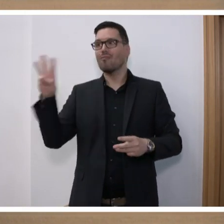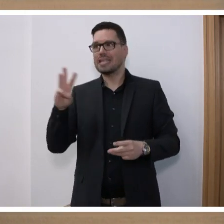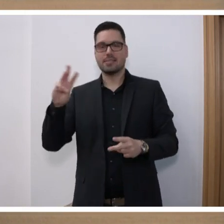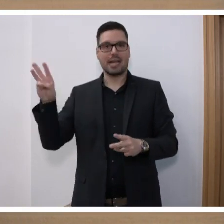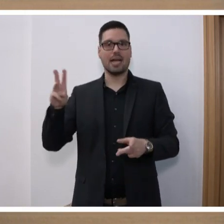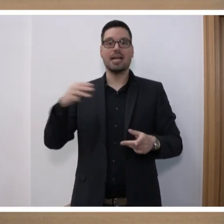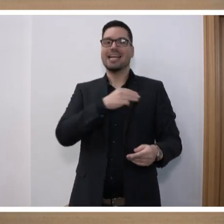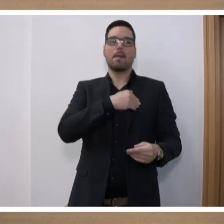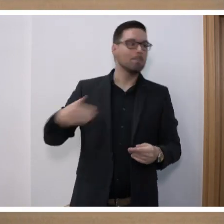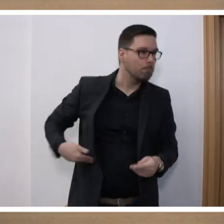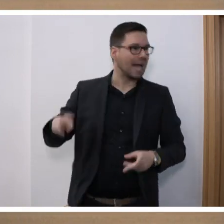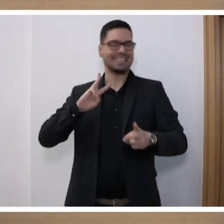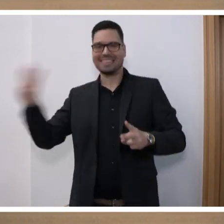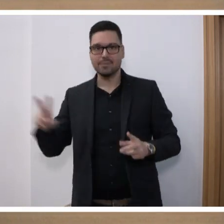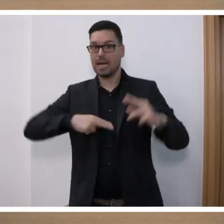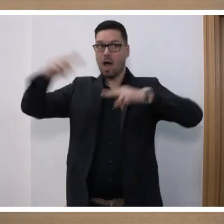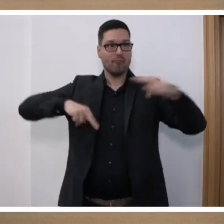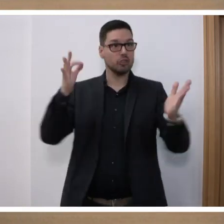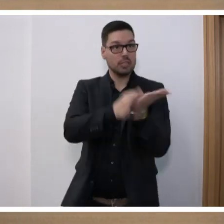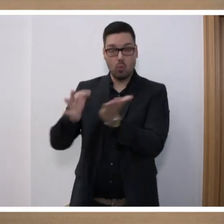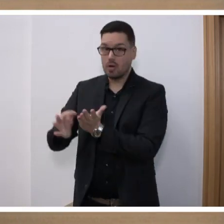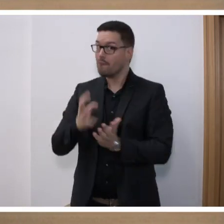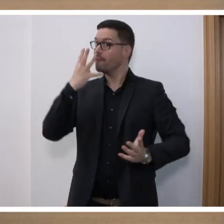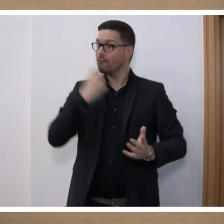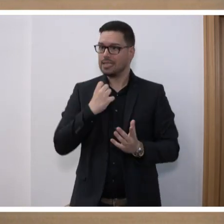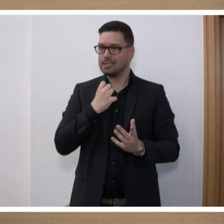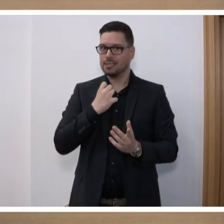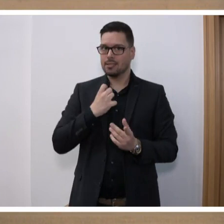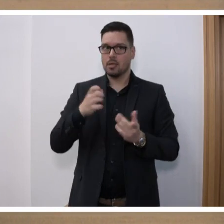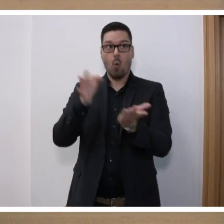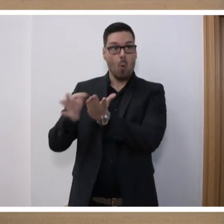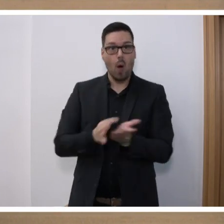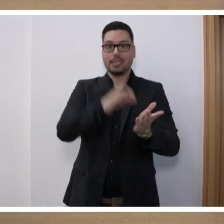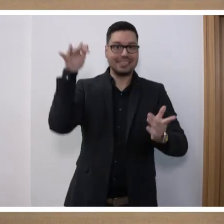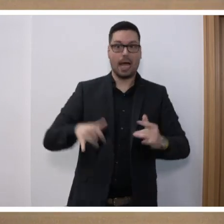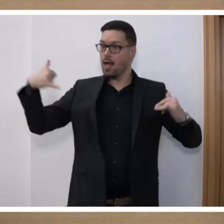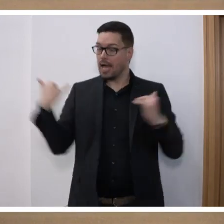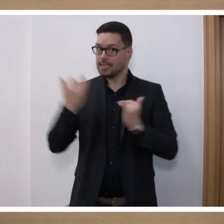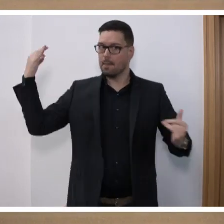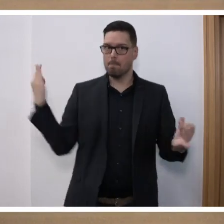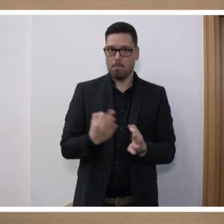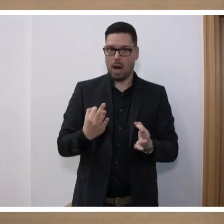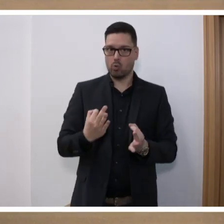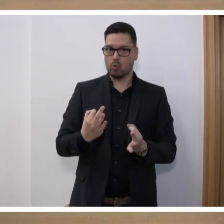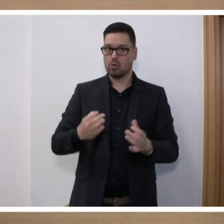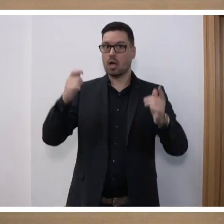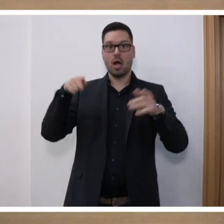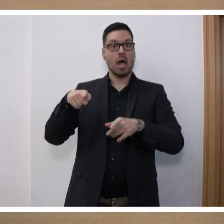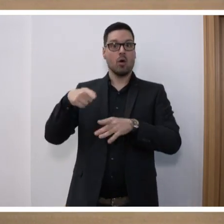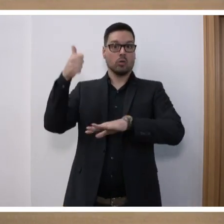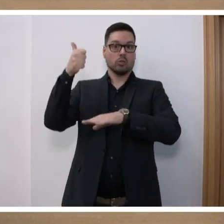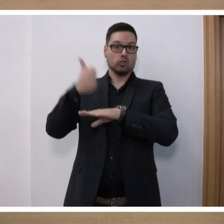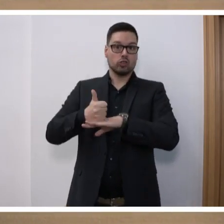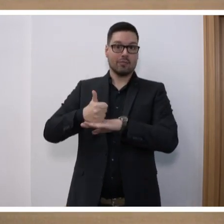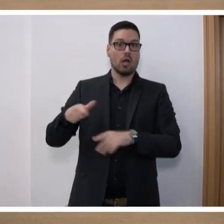in Mainzweiler und an anderen Orten die Möglichkeit haben, dass Eltern, die wirklich, und da bin ich bei dem Vorstandsmitglied der